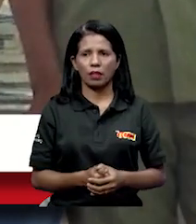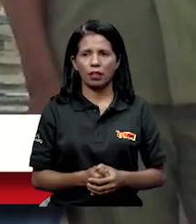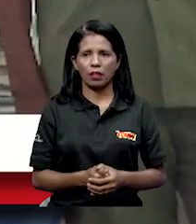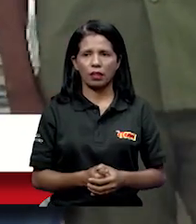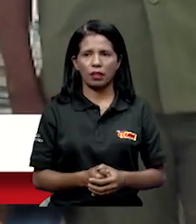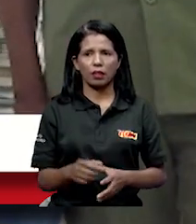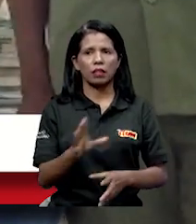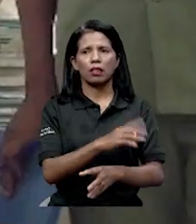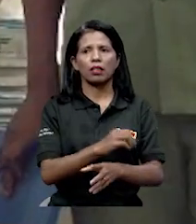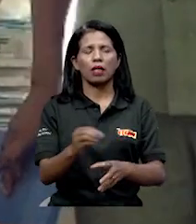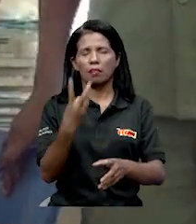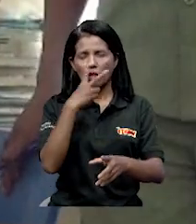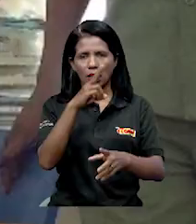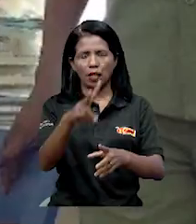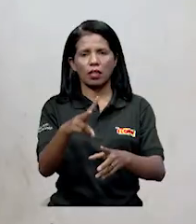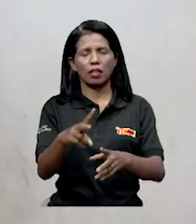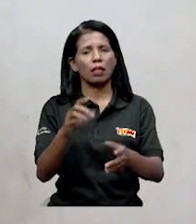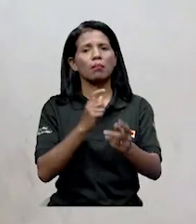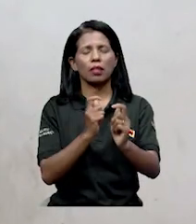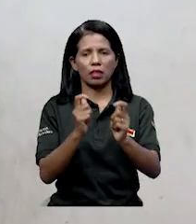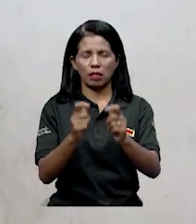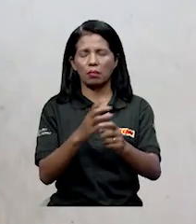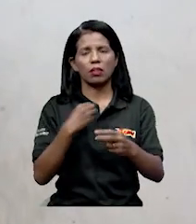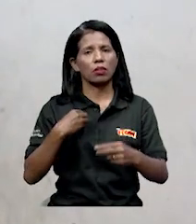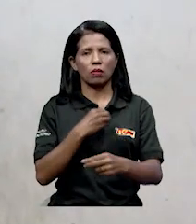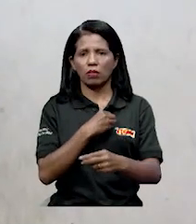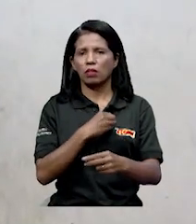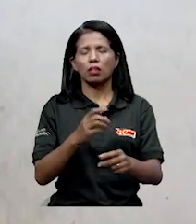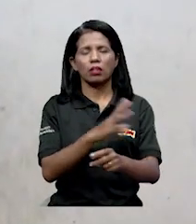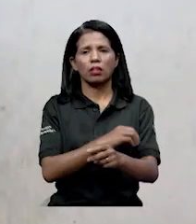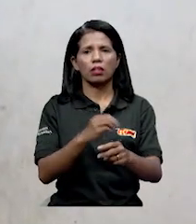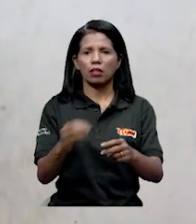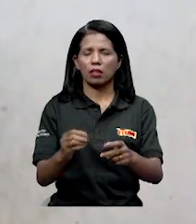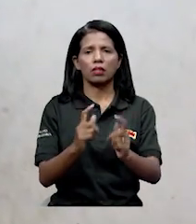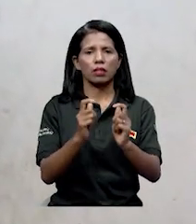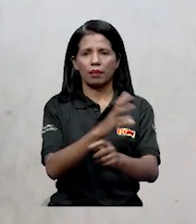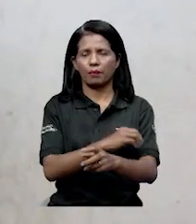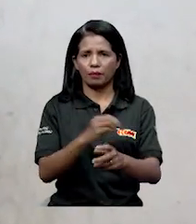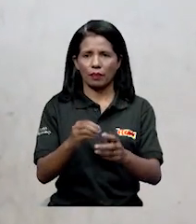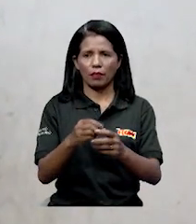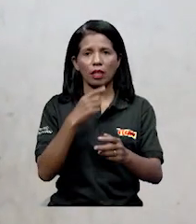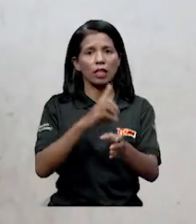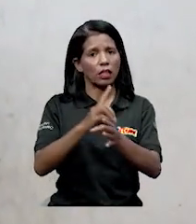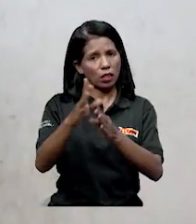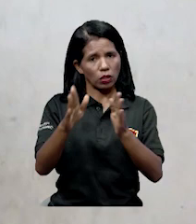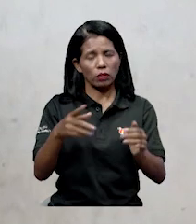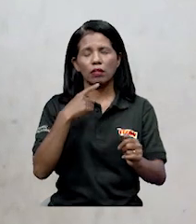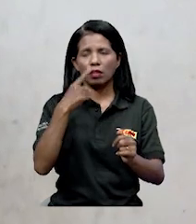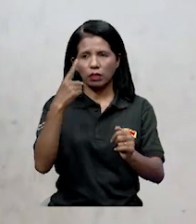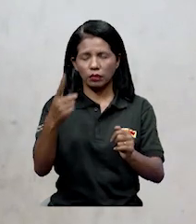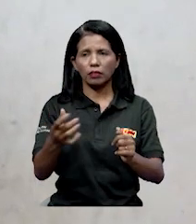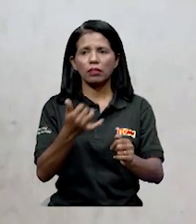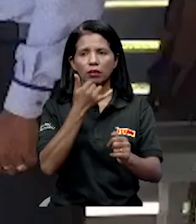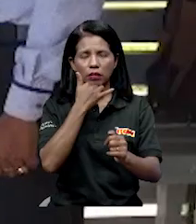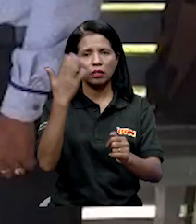zero hotu. Jadi ami la bel halbo ti. Diretor Registro Civil Conservatório Baucau, Marcelino Gama, reconhece e ruine be